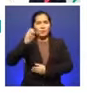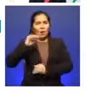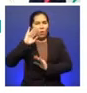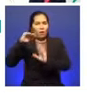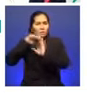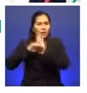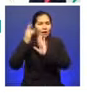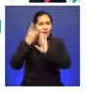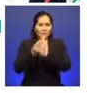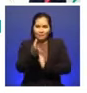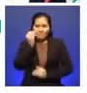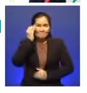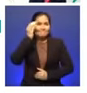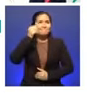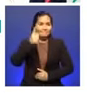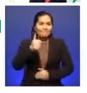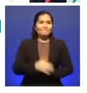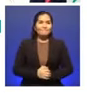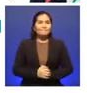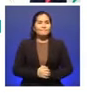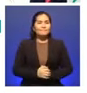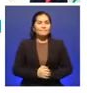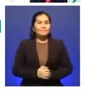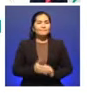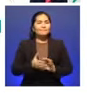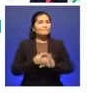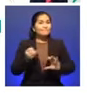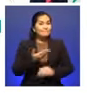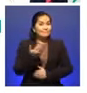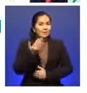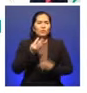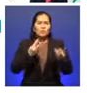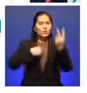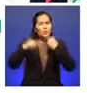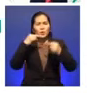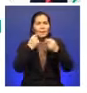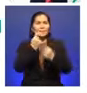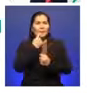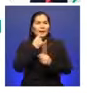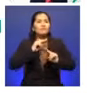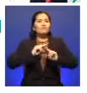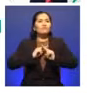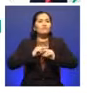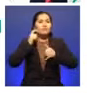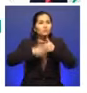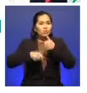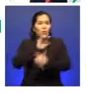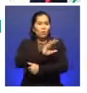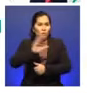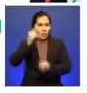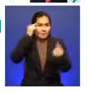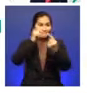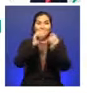ให้รับทราบสไลด์ต่อไปเลยค่ะในเรื่องของการดูแลสุขภาพช่องปากส่วนบุคคลก็ให้ความสำคัญในเรื่